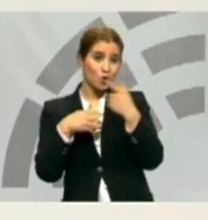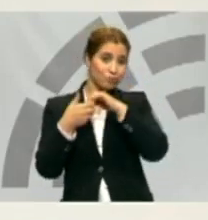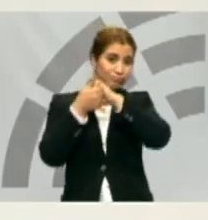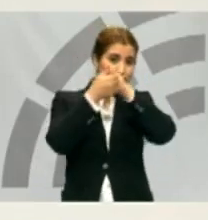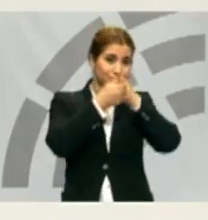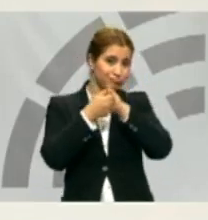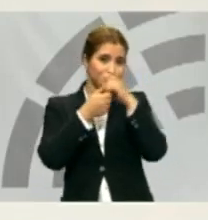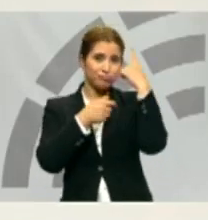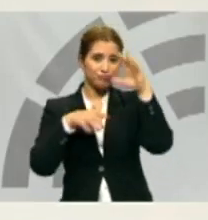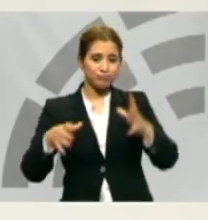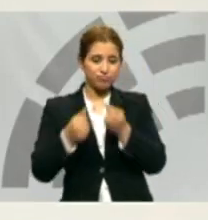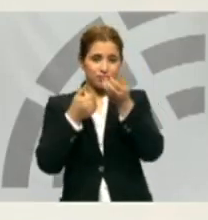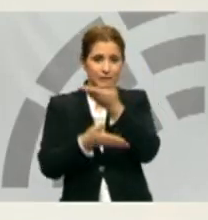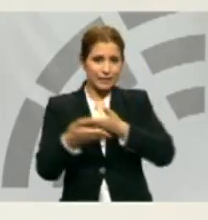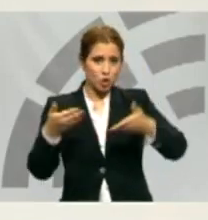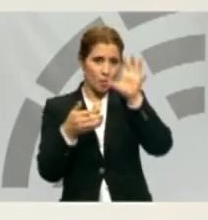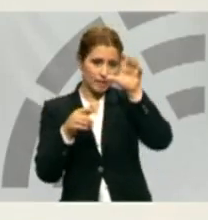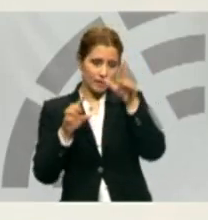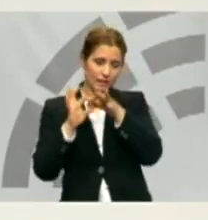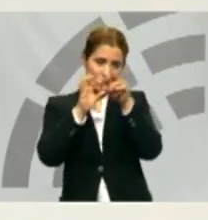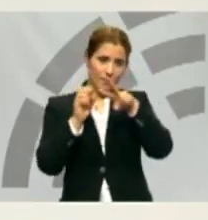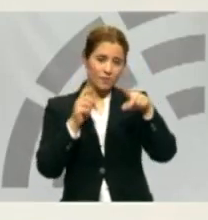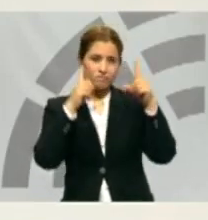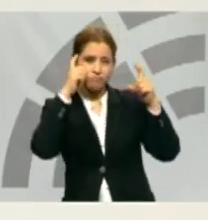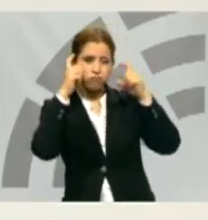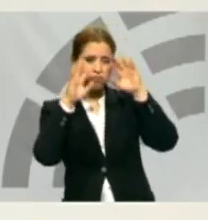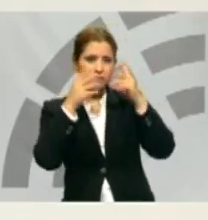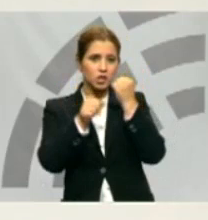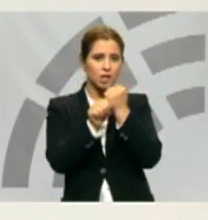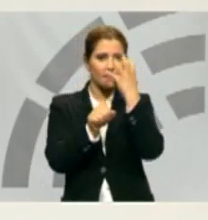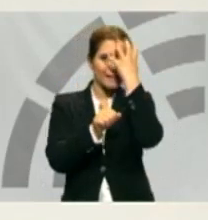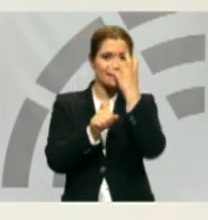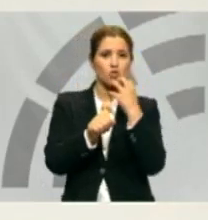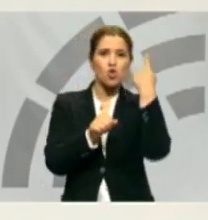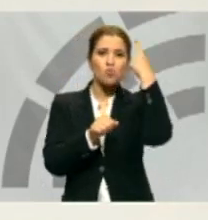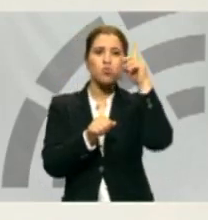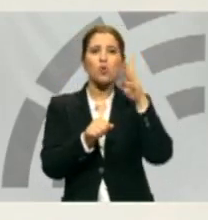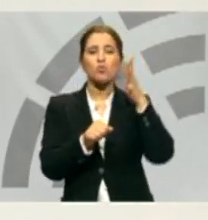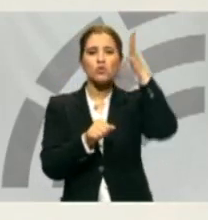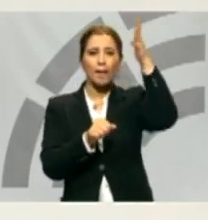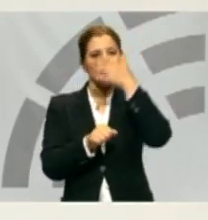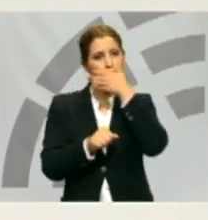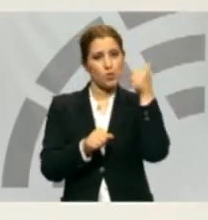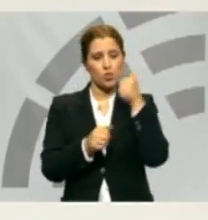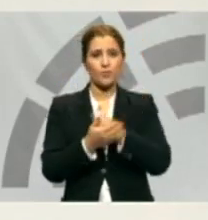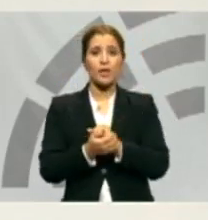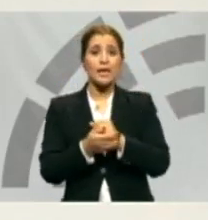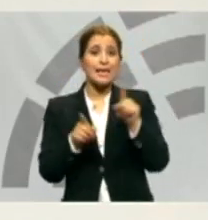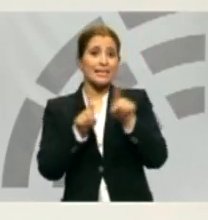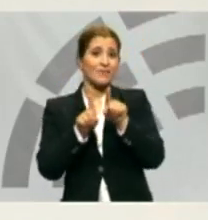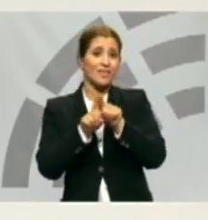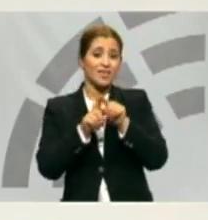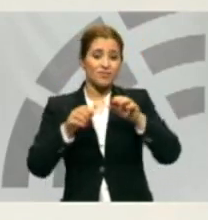في اليد مثل حمديه تتحسن خلينا نحكموا عقولنا وضمائرنا باسم مستقبلنا يكون خير من حضرنا خلينا